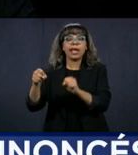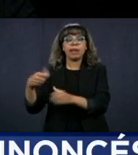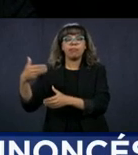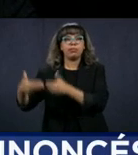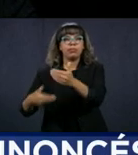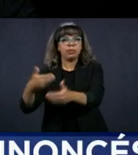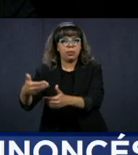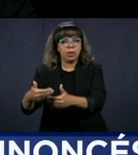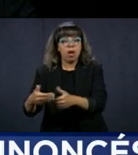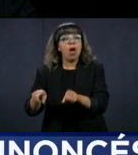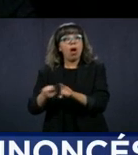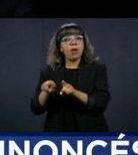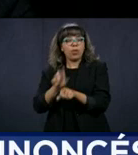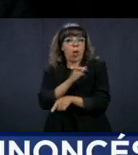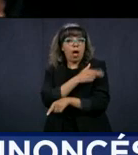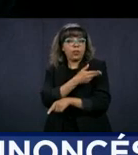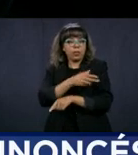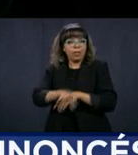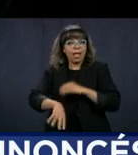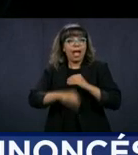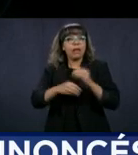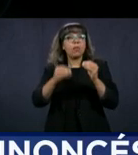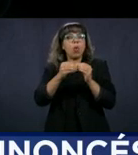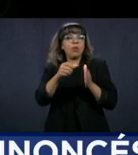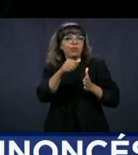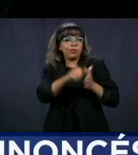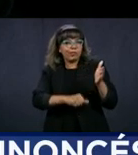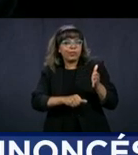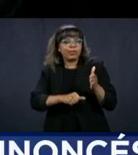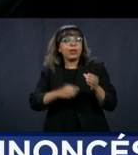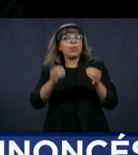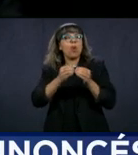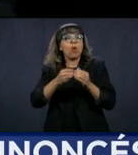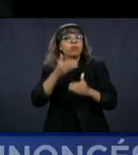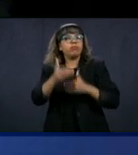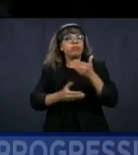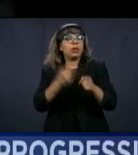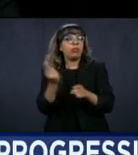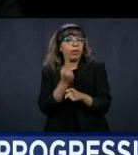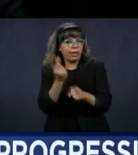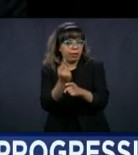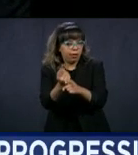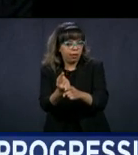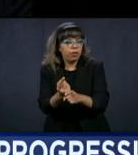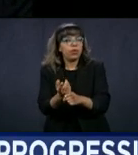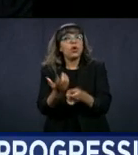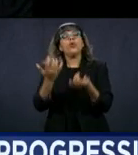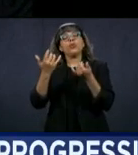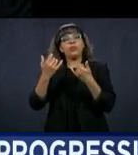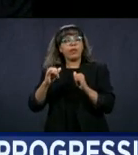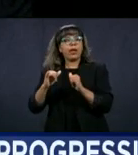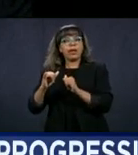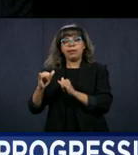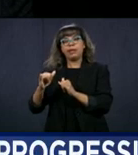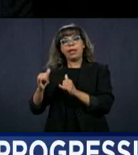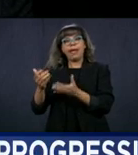plus de chirurgie. On sera à une capacité de 50% en ce moment. Cela crée une pression à Montréal et on